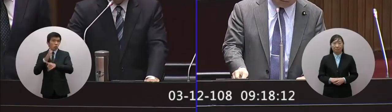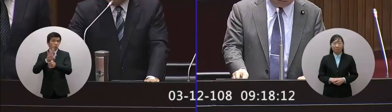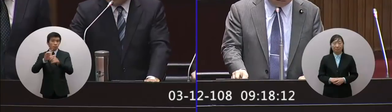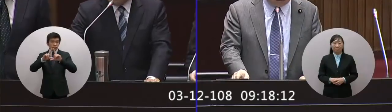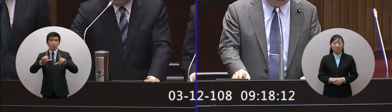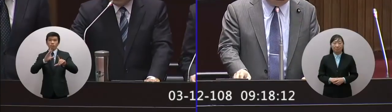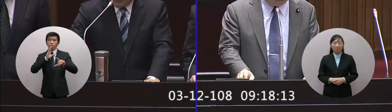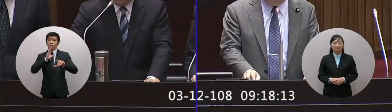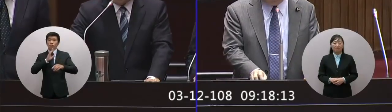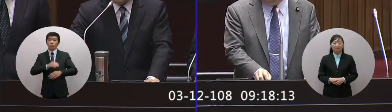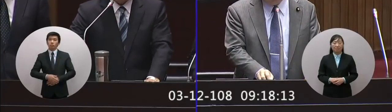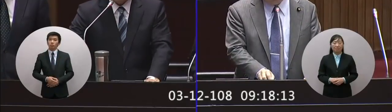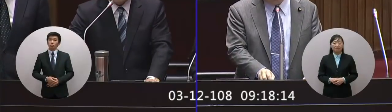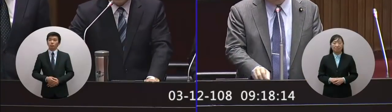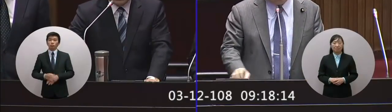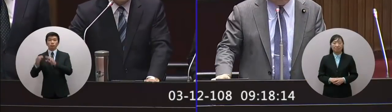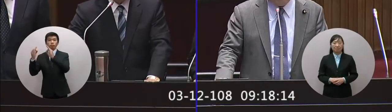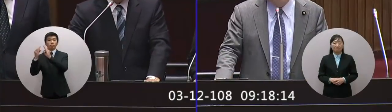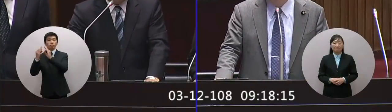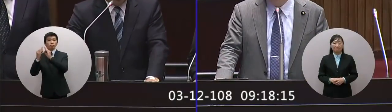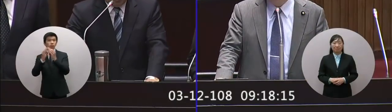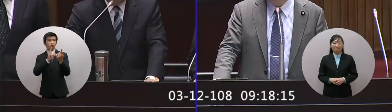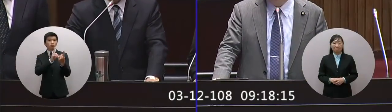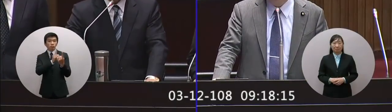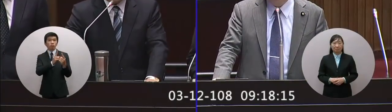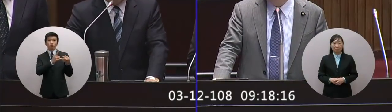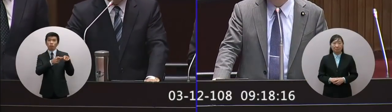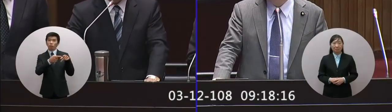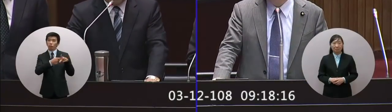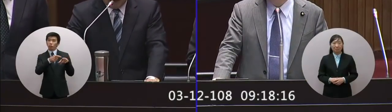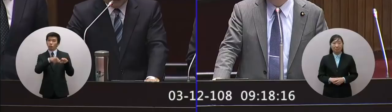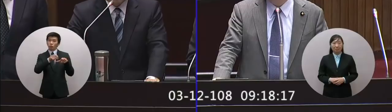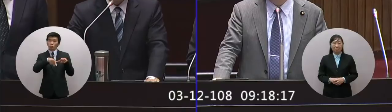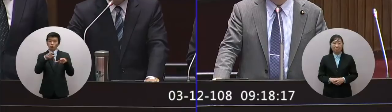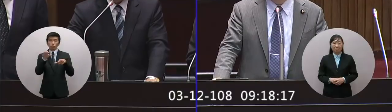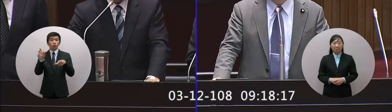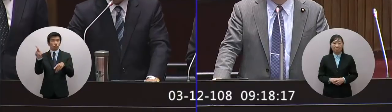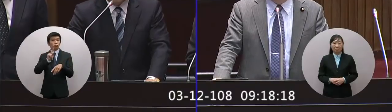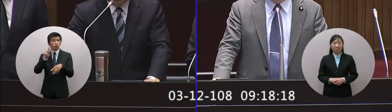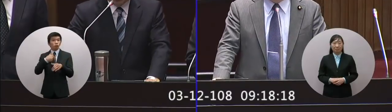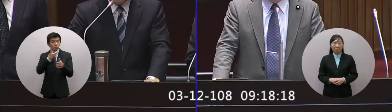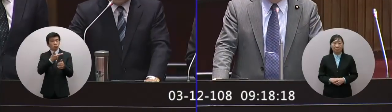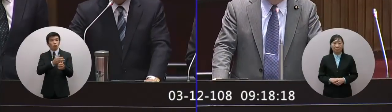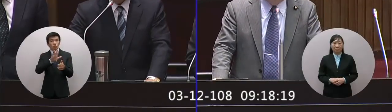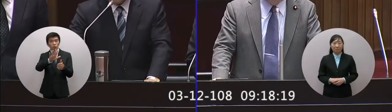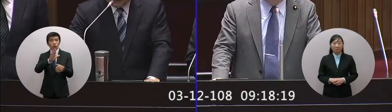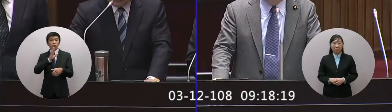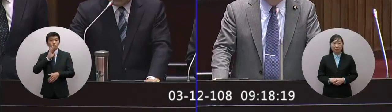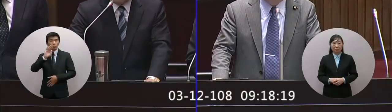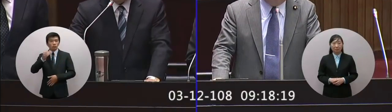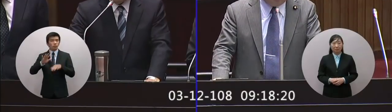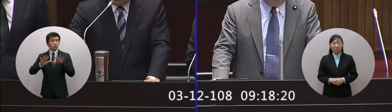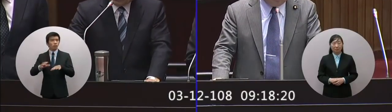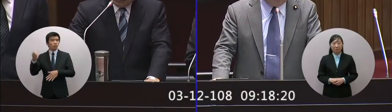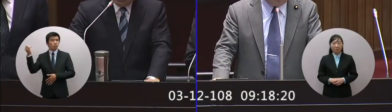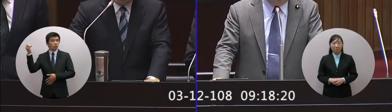那我们银行对中小企业也多有照顾放款，不过以目前听